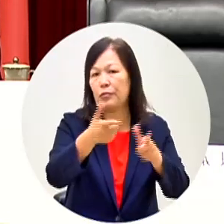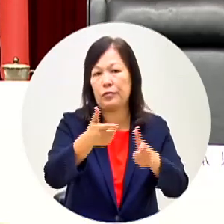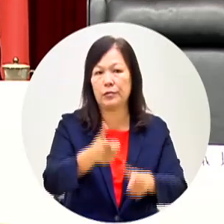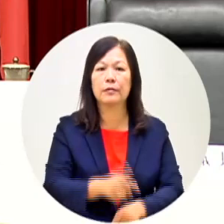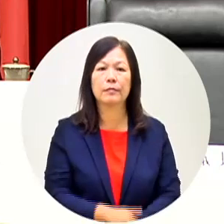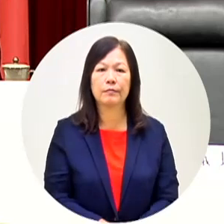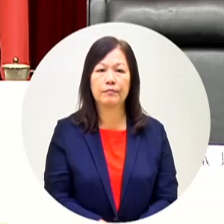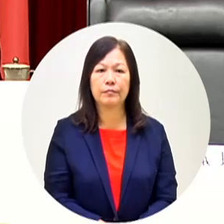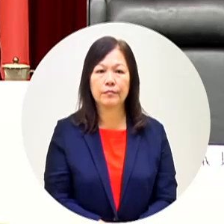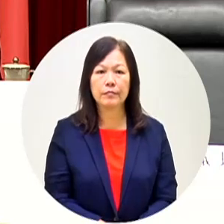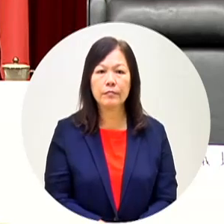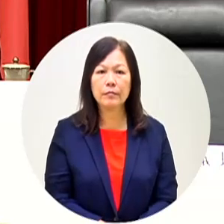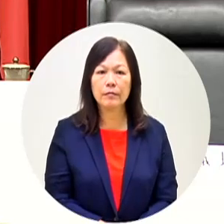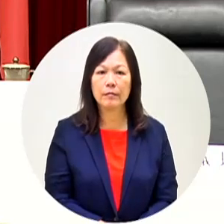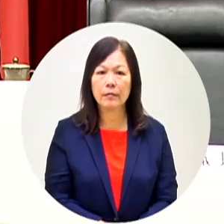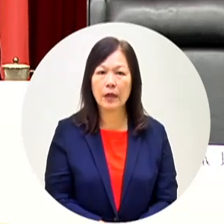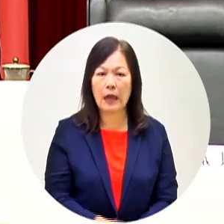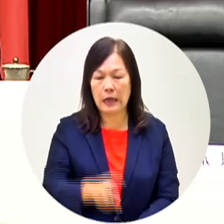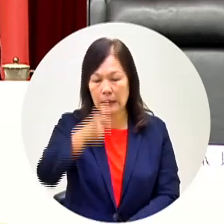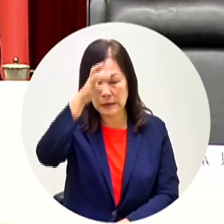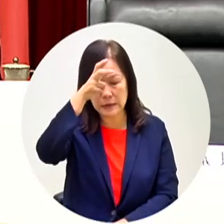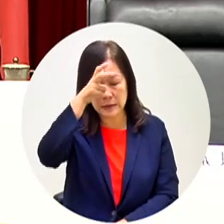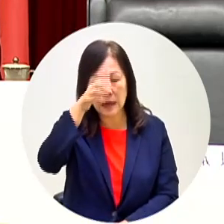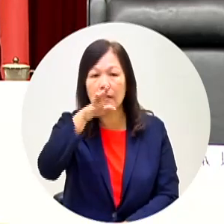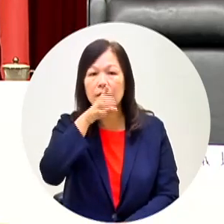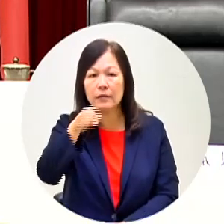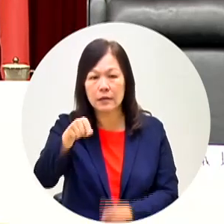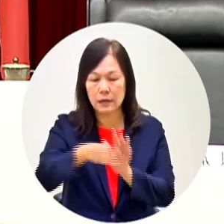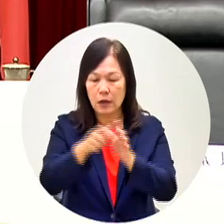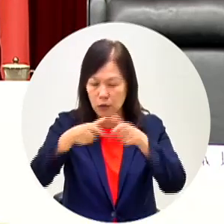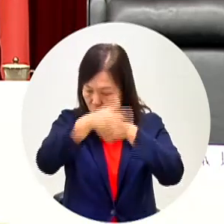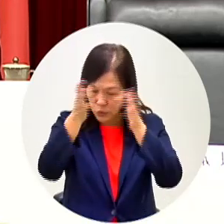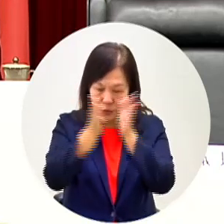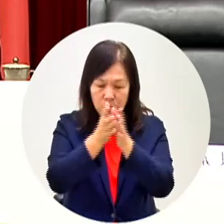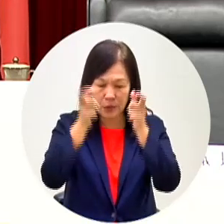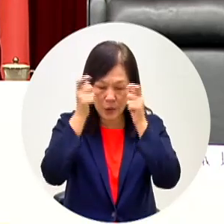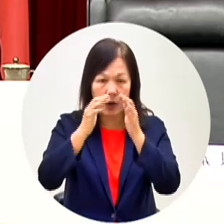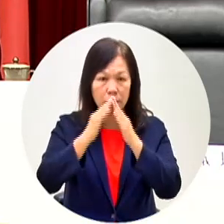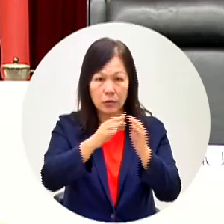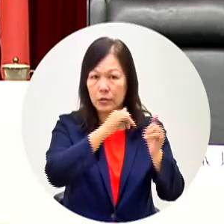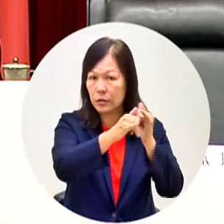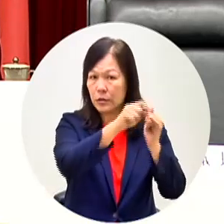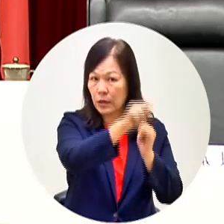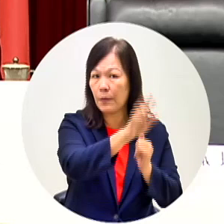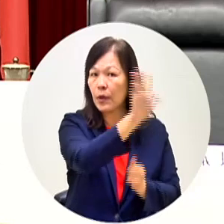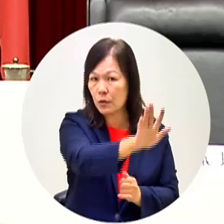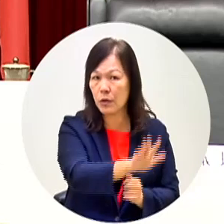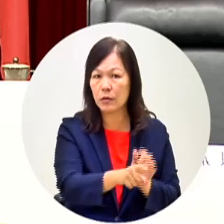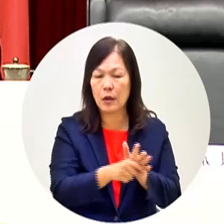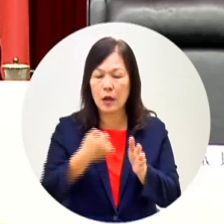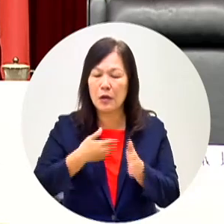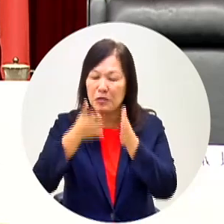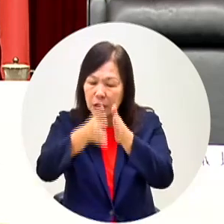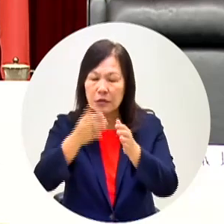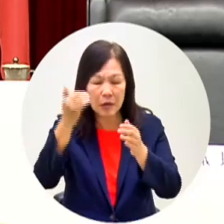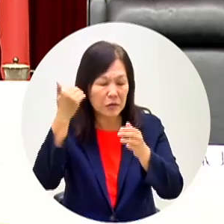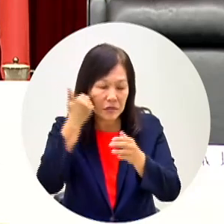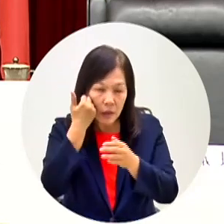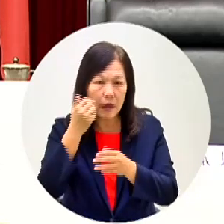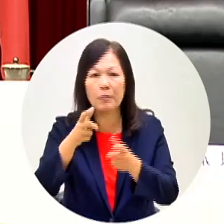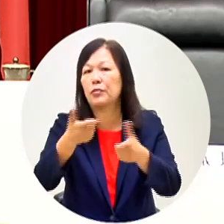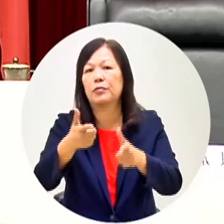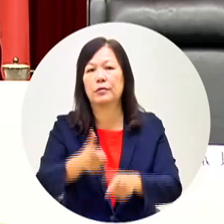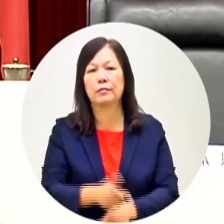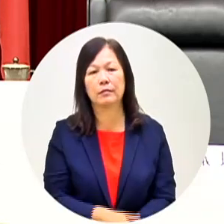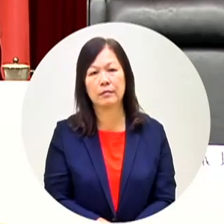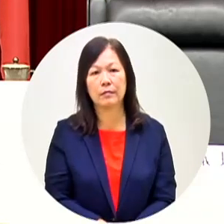是全高雄市民的啦，不是特定对一个市长啊，对一个政党的啦，哈、啊。啊，即摆韩市长要做